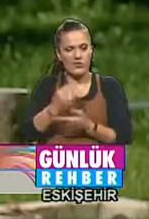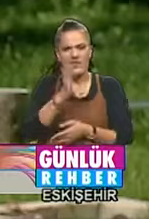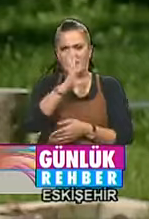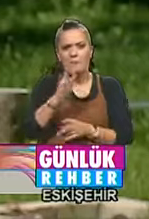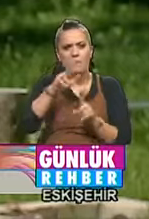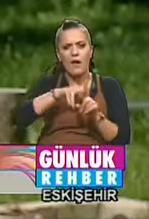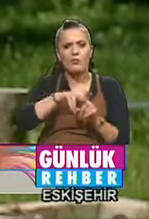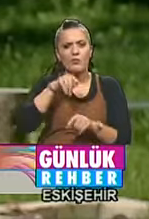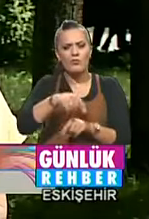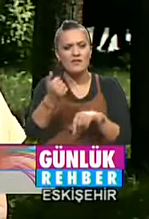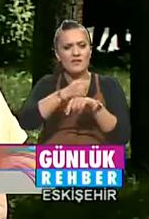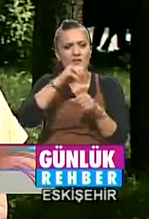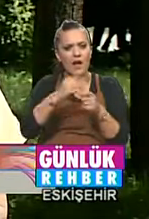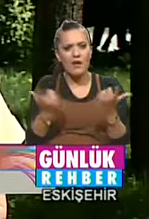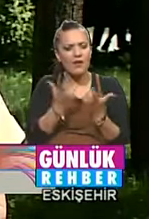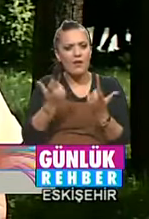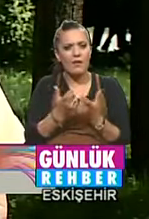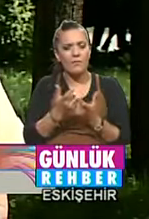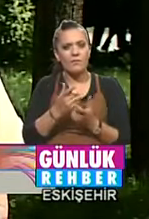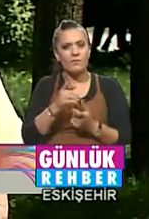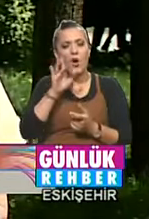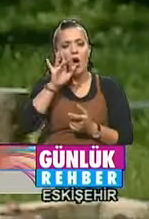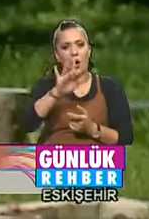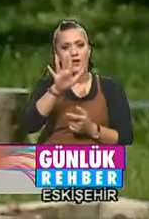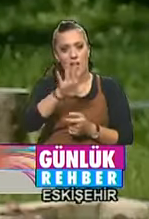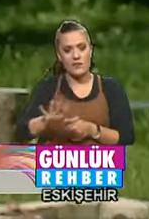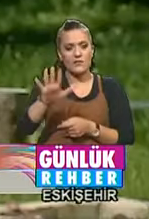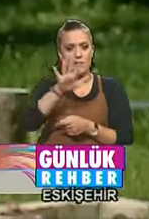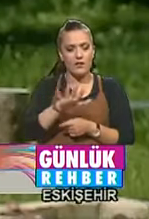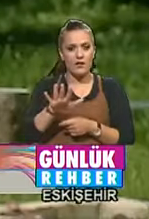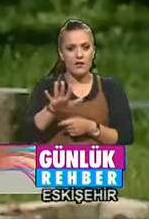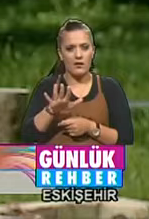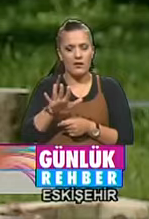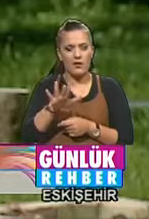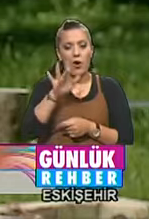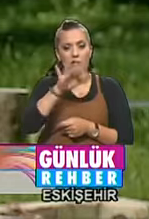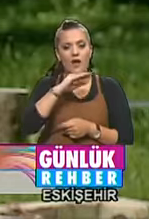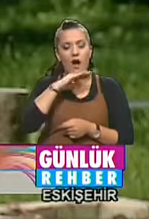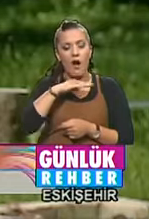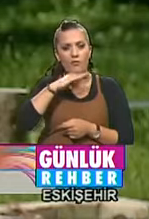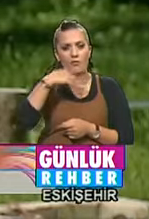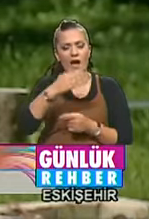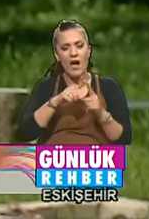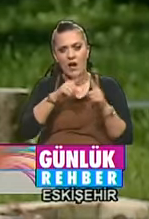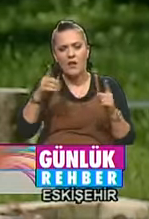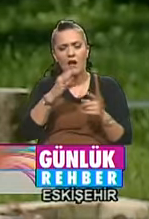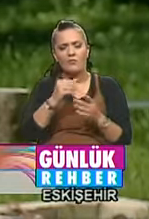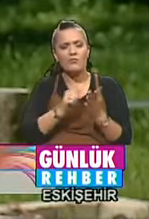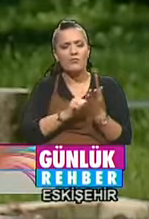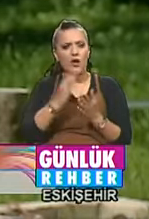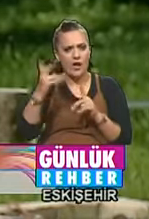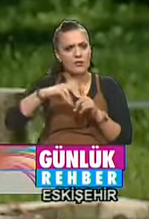Kimler katılıyor bu zirveye? Orta Asya'dan Orta Avrupa'ya kadar katılımcılarımız var.